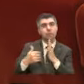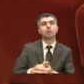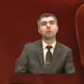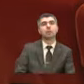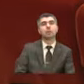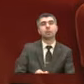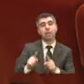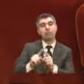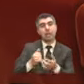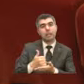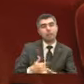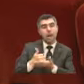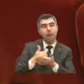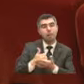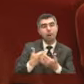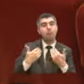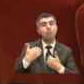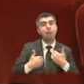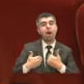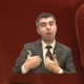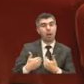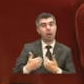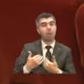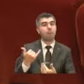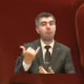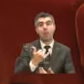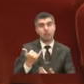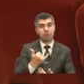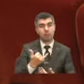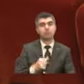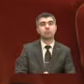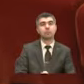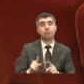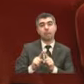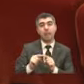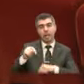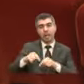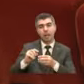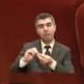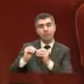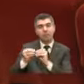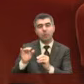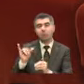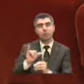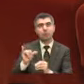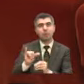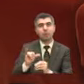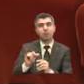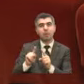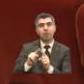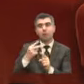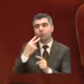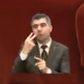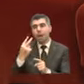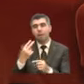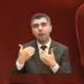الدعم للأشخاص في وضعية إعاقة. طبعاً أنتم كتعرفوا أن هذا الموضوع فيه إشكالات من ناحية التقنية، وهو نميز الإعاقات، أنواع